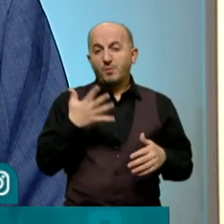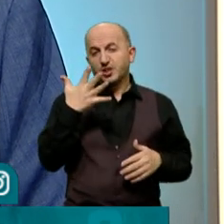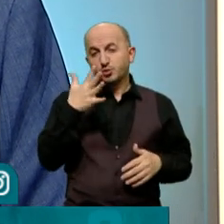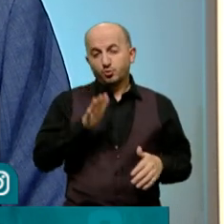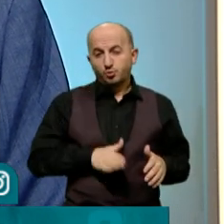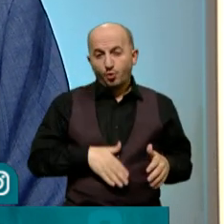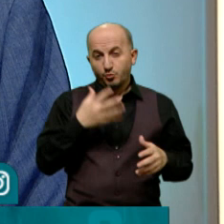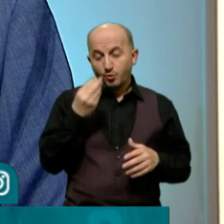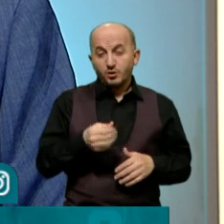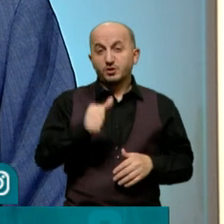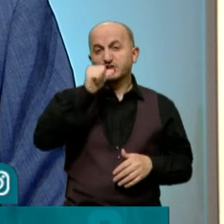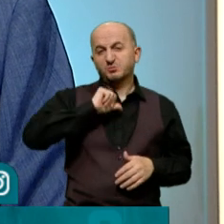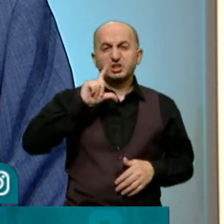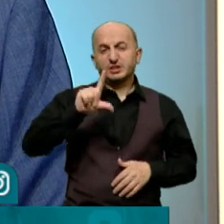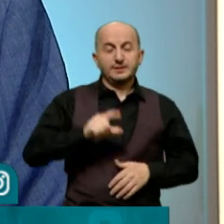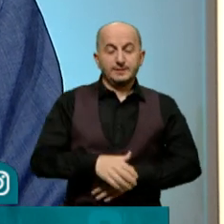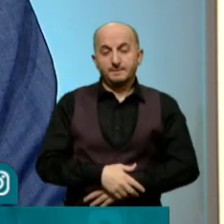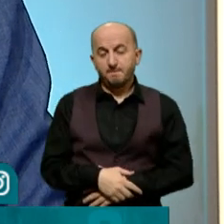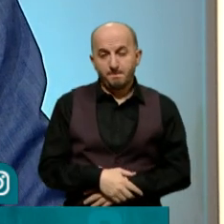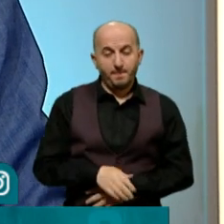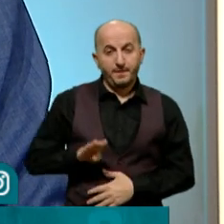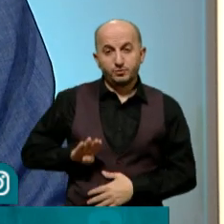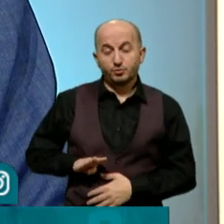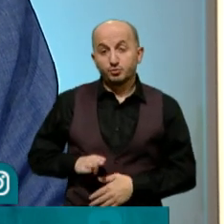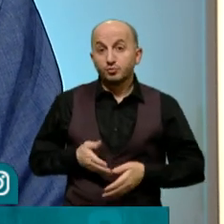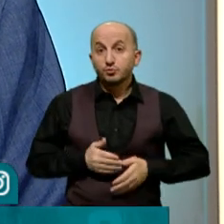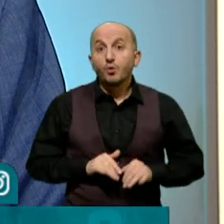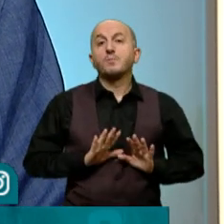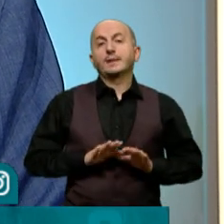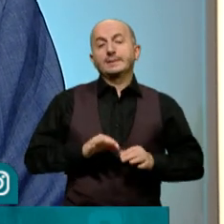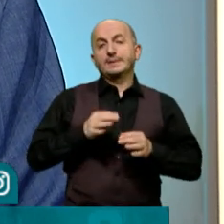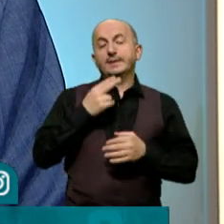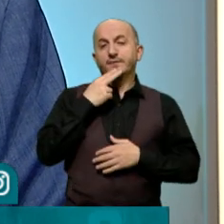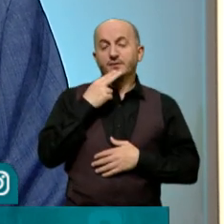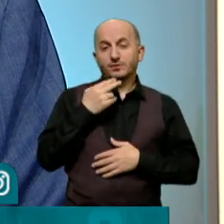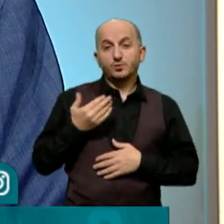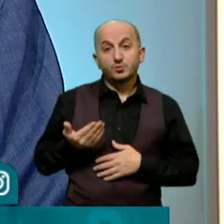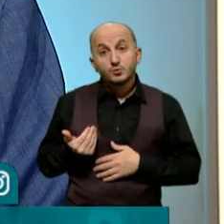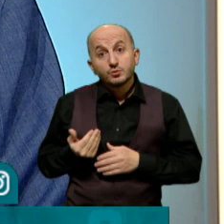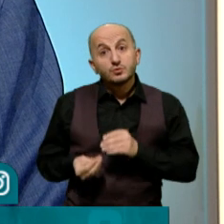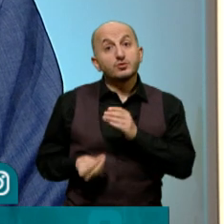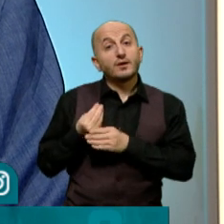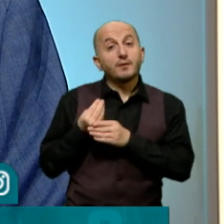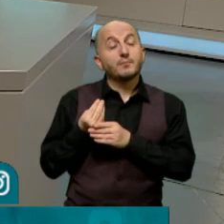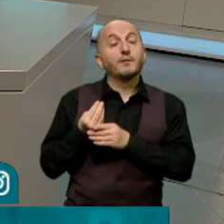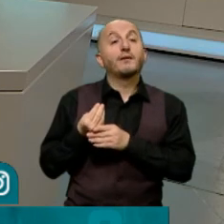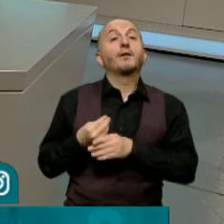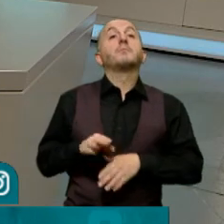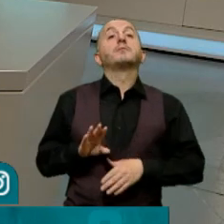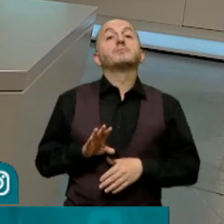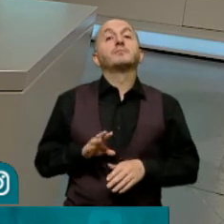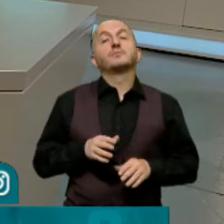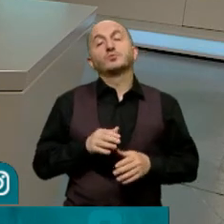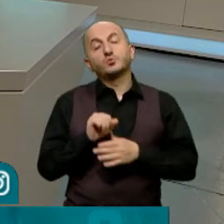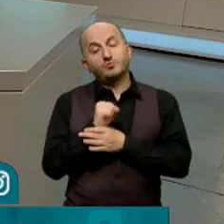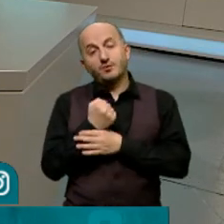4 doyum olarak emmesi gerekir. Eyvallah. Evet, çocuk dünyaya getirmeyen hanımefendilerin sütü gelir mi? Onu bilmiyorum tabii. Onu da